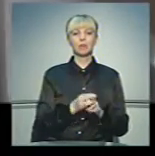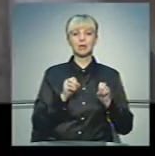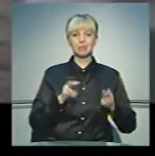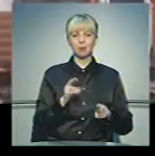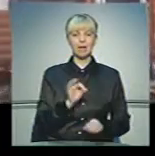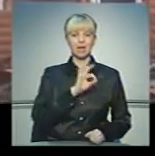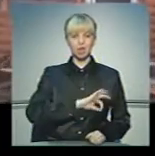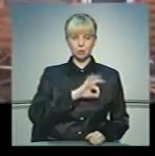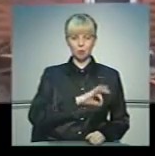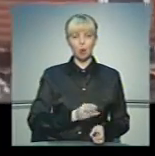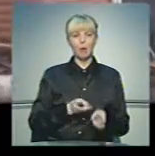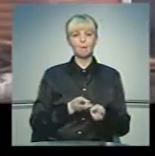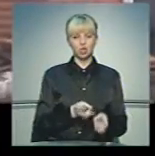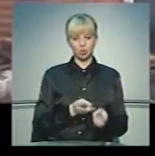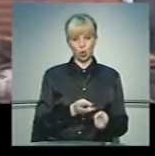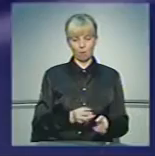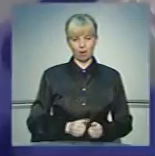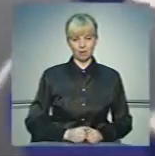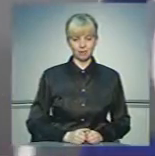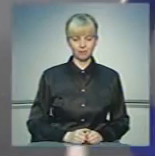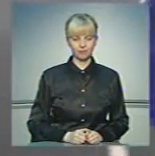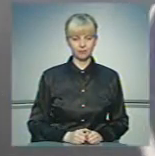при експлуатації пічного опалення.